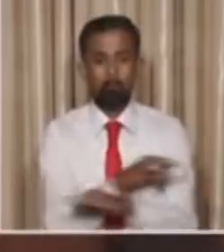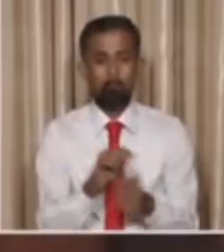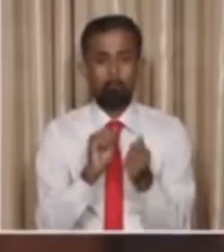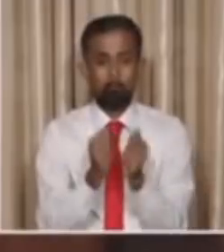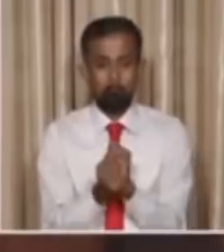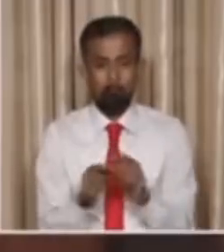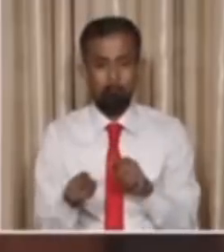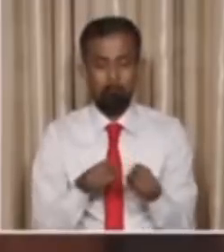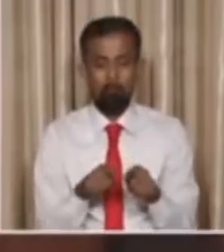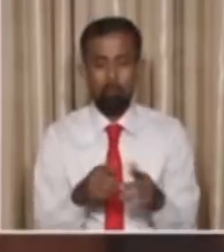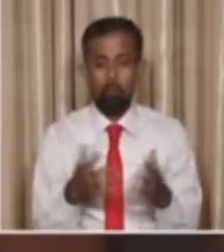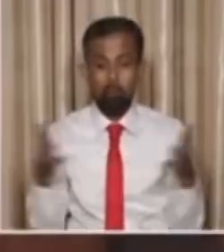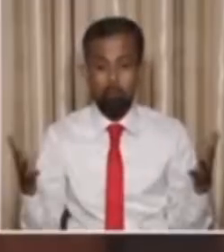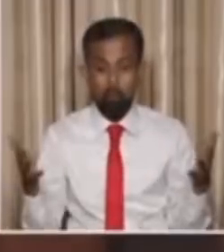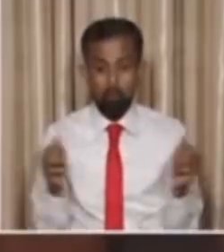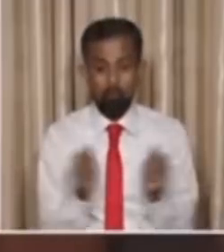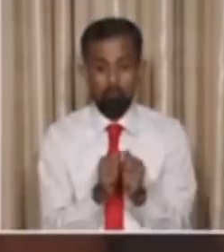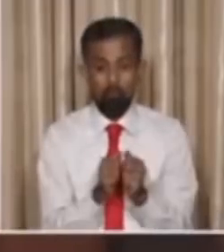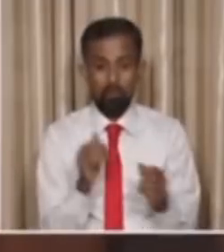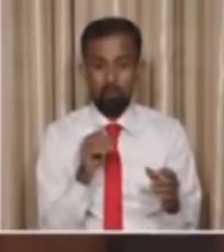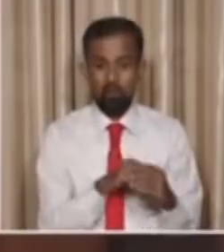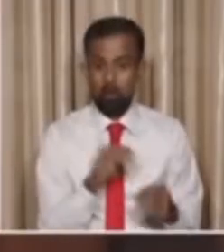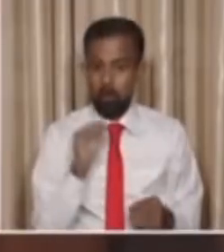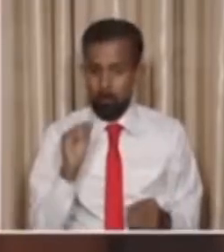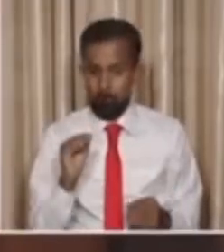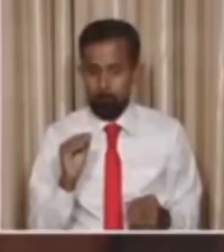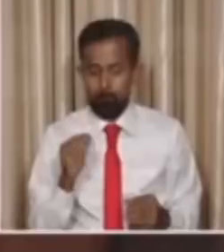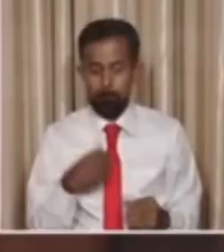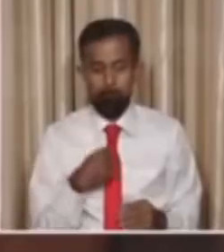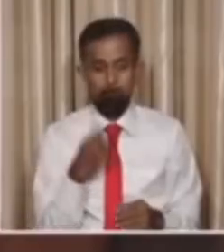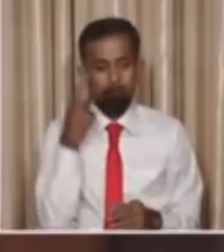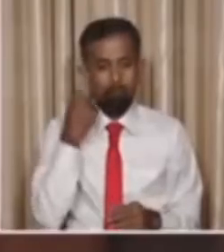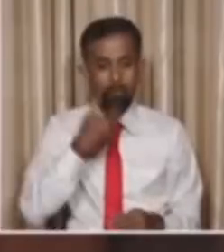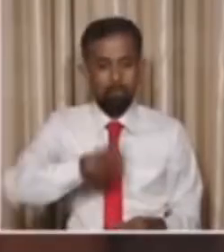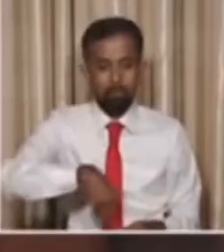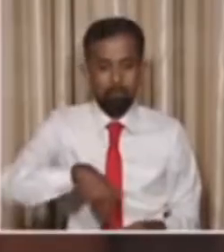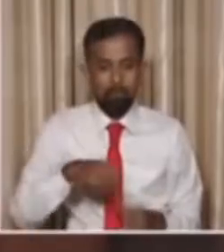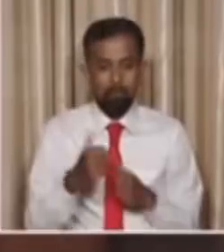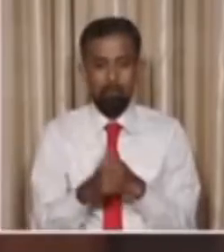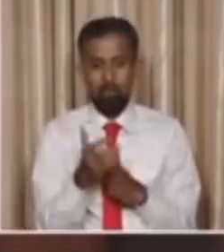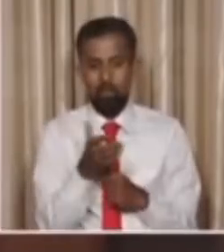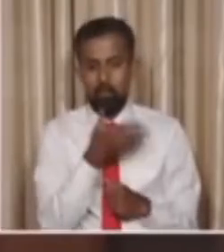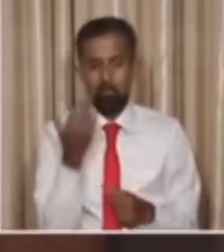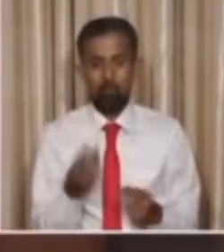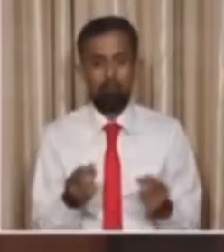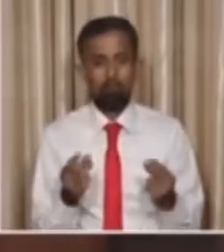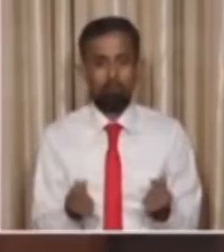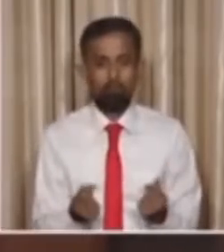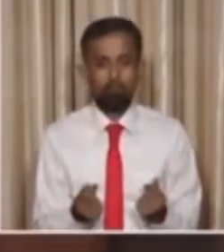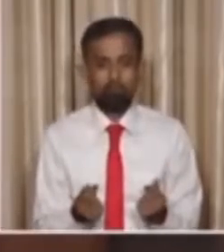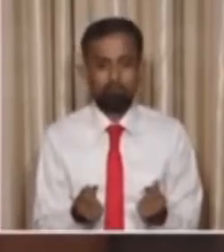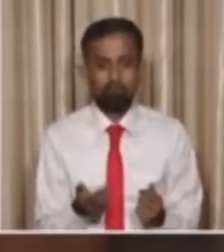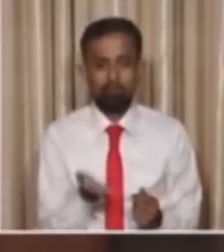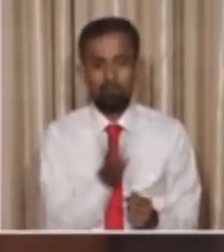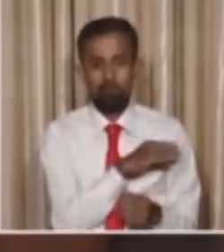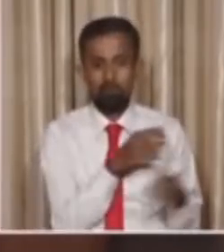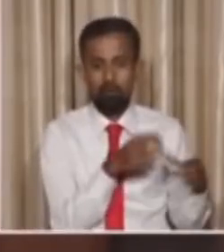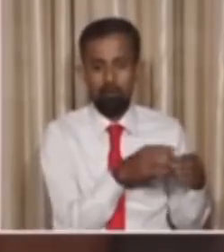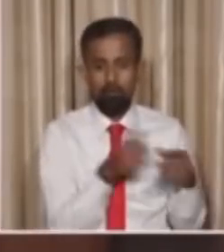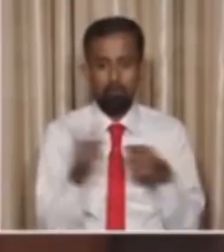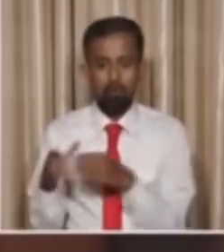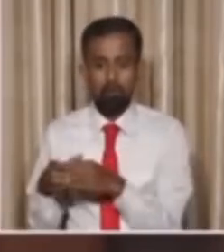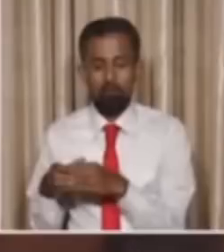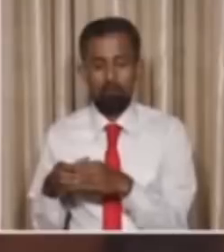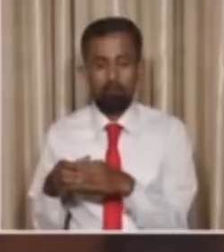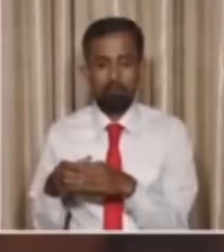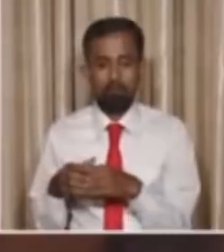කිරීම වගේ ලොකු පුළුල් වැඩපිළිවෙලකට ගියොත් විතරයි අපි නම් මන්නම් හිතන්නේ මේ ක්‍රිකට් ආයතනය හදන්න පුළුවන් මේ හදිසි හදිසි මොකද ගිය කණ්ඩායමයි මේ කණ්ඩායම දිගින් දිගටම